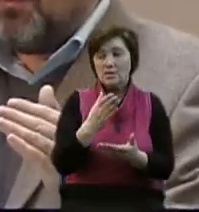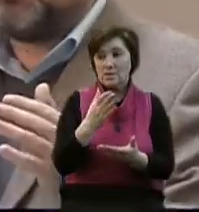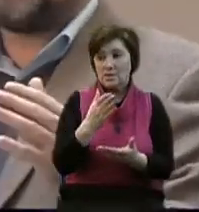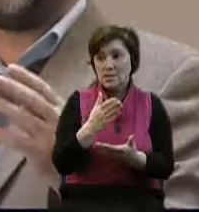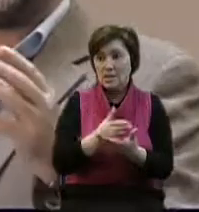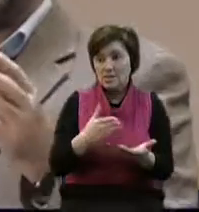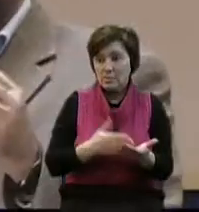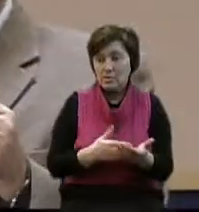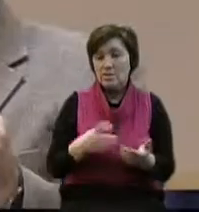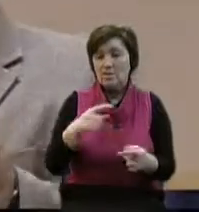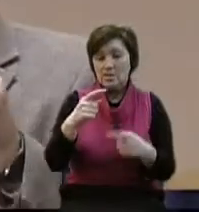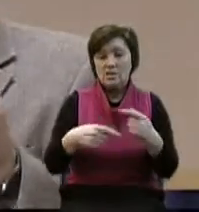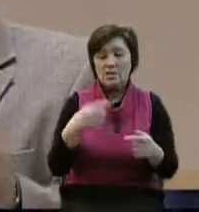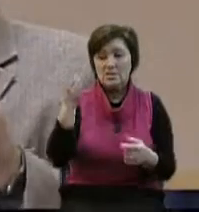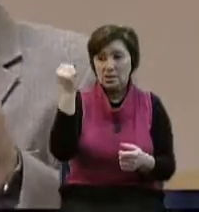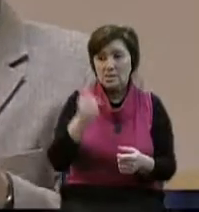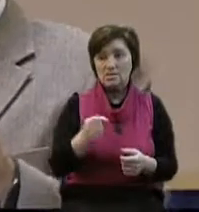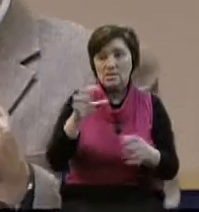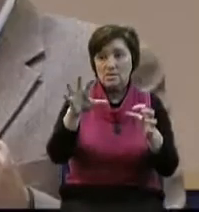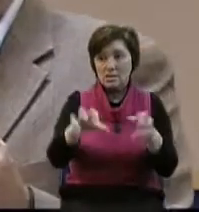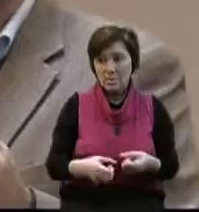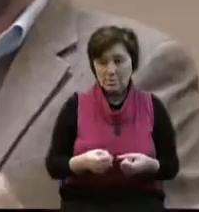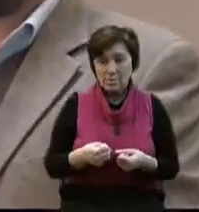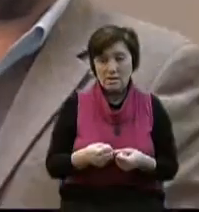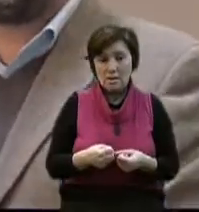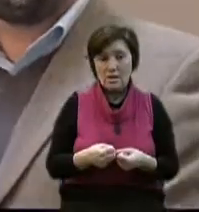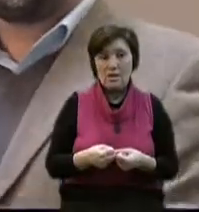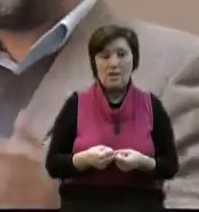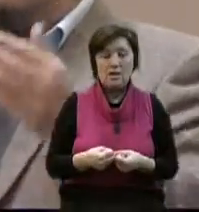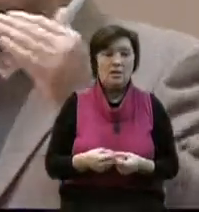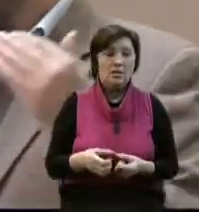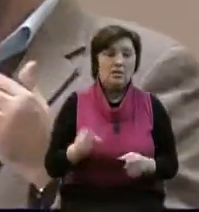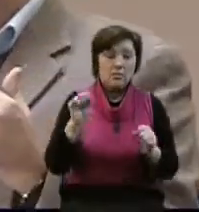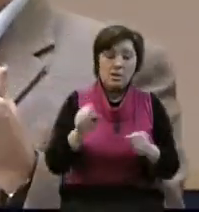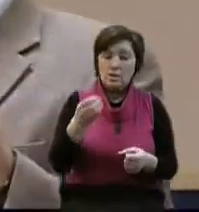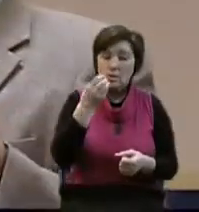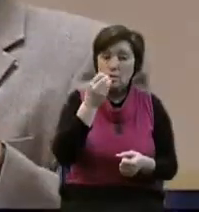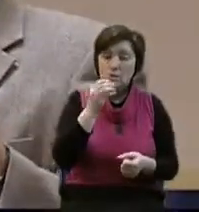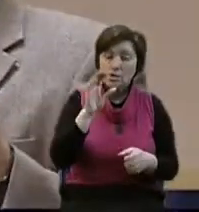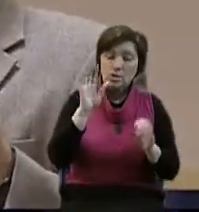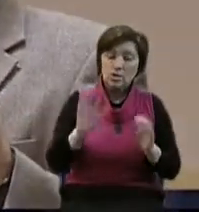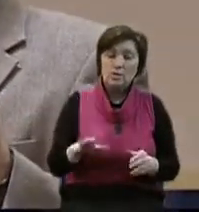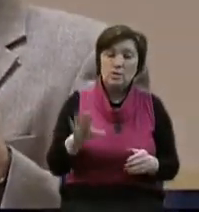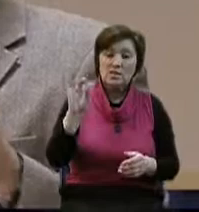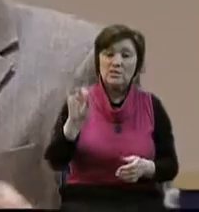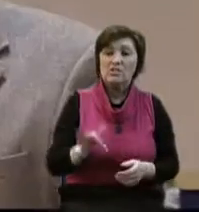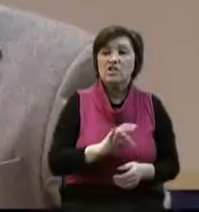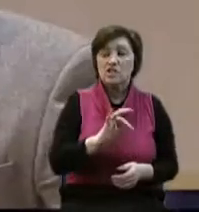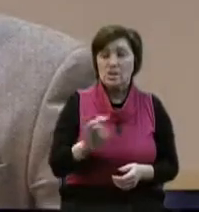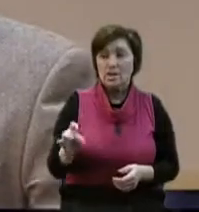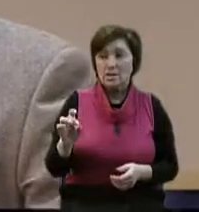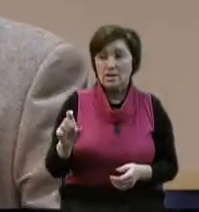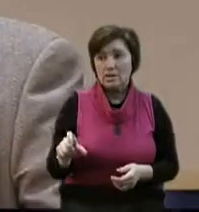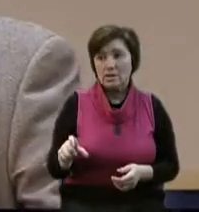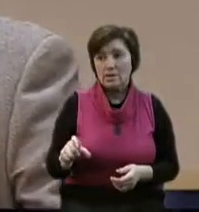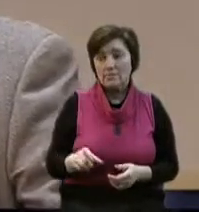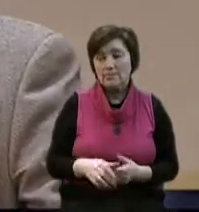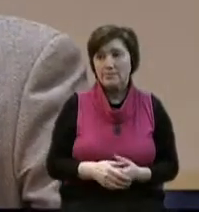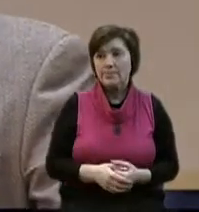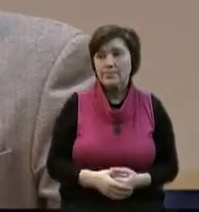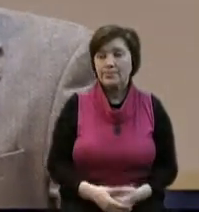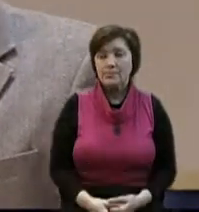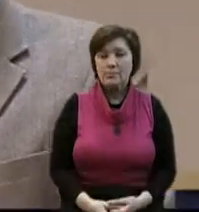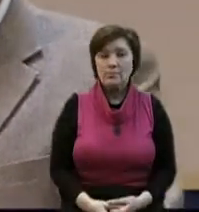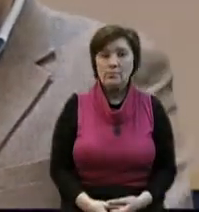12 хлебов, которые символизировали 12 колен Израиля, могли кушать только священники. И в данном случае мы видим,